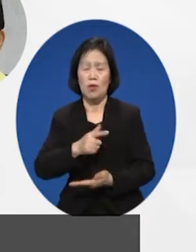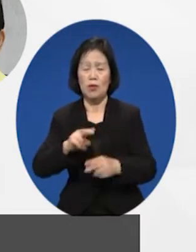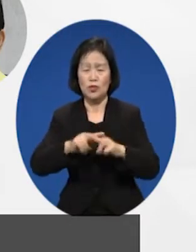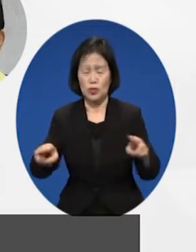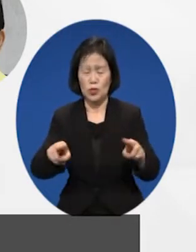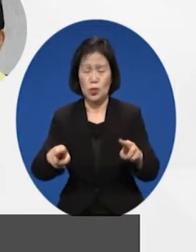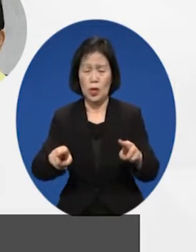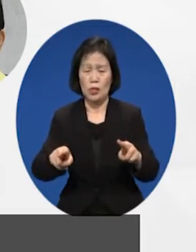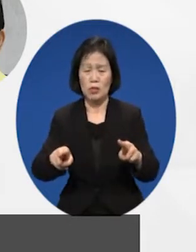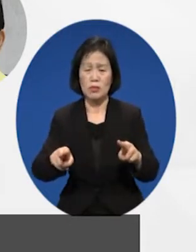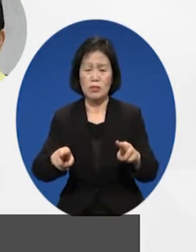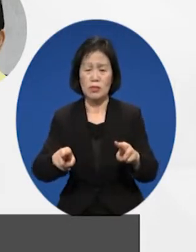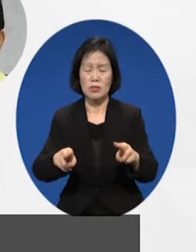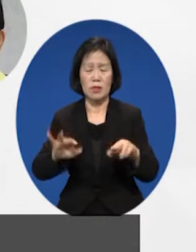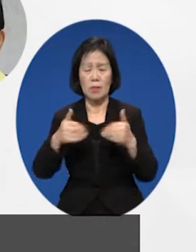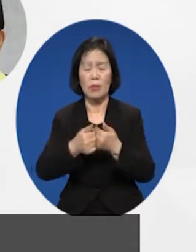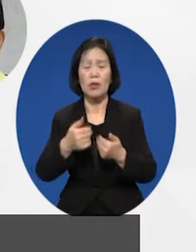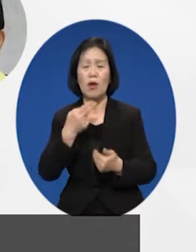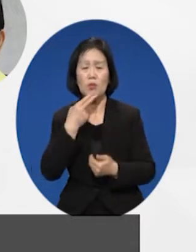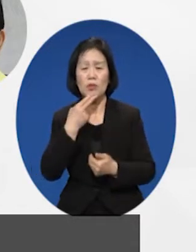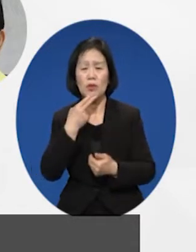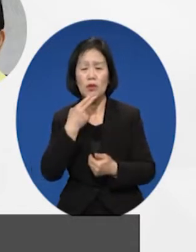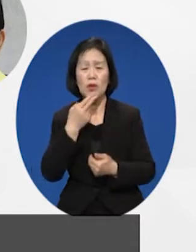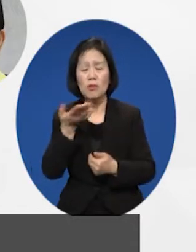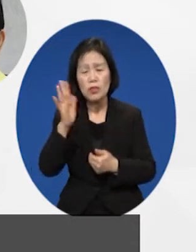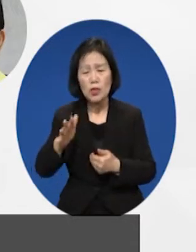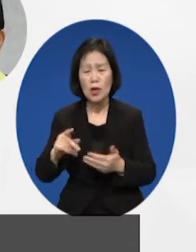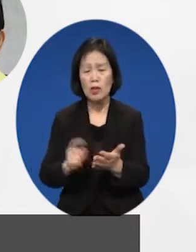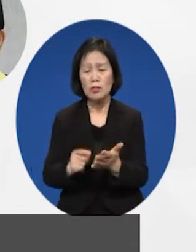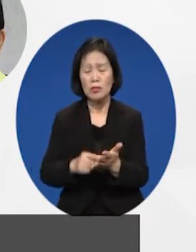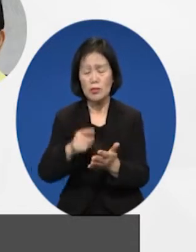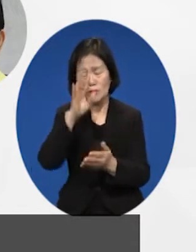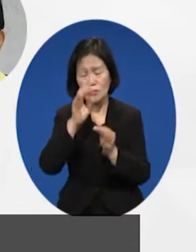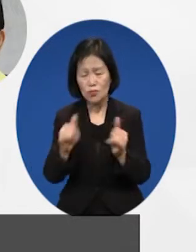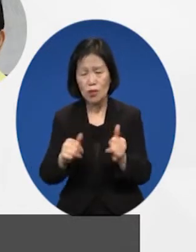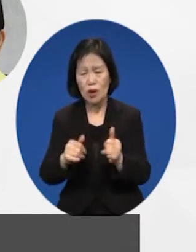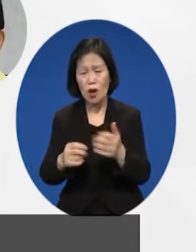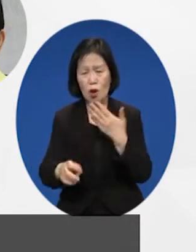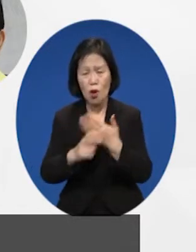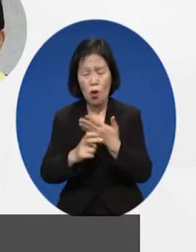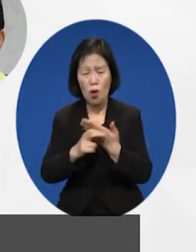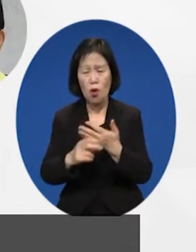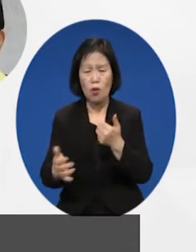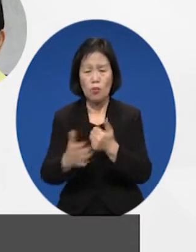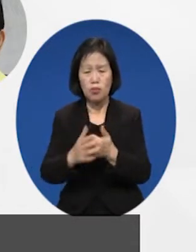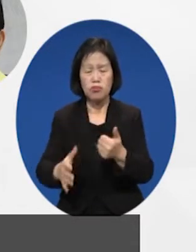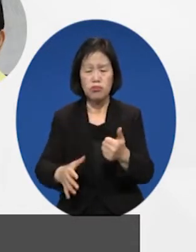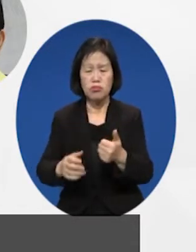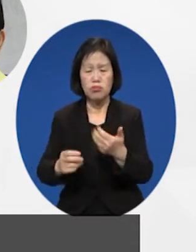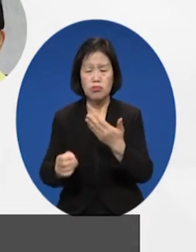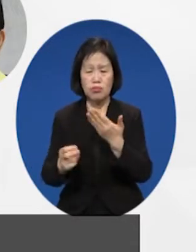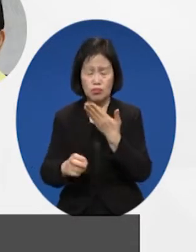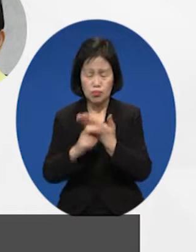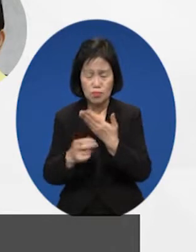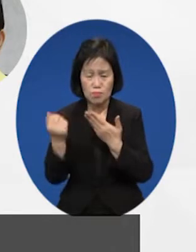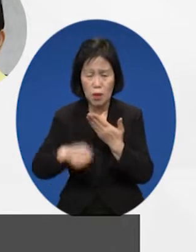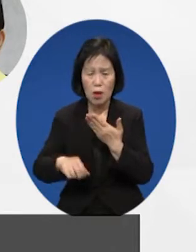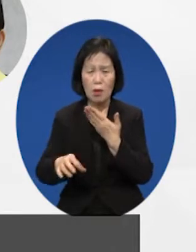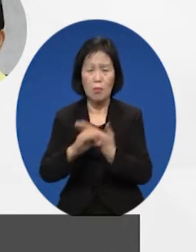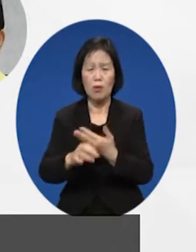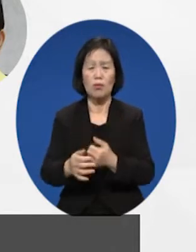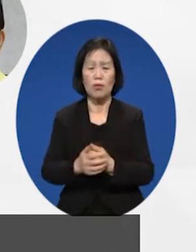응급환자를 구하러 교통법규를 위반했다 사고만 나도 면허 취소다. 의료법 개정안 강행 시 총파업도